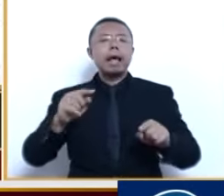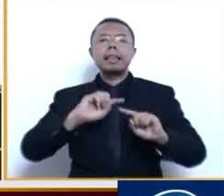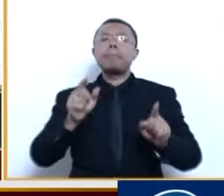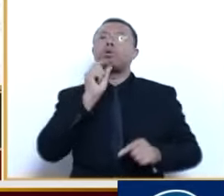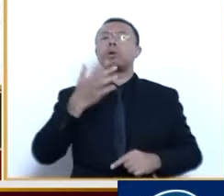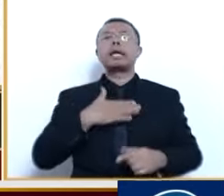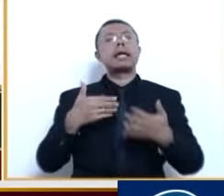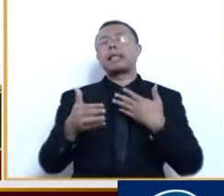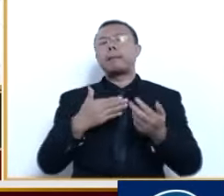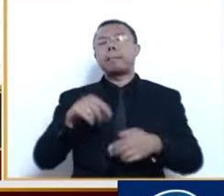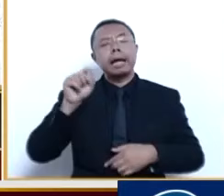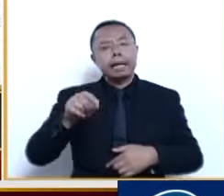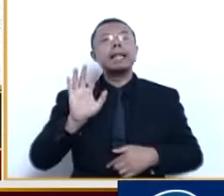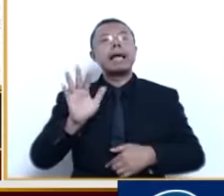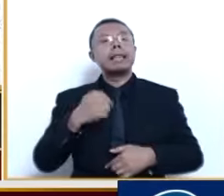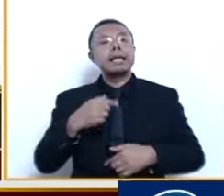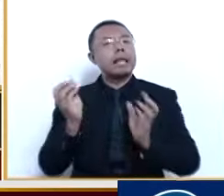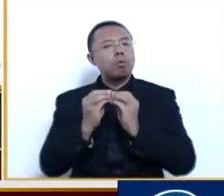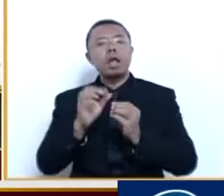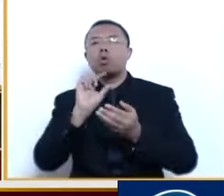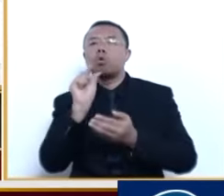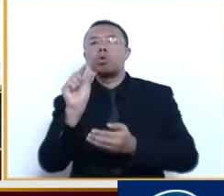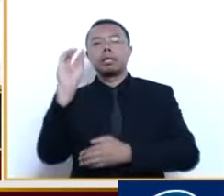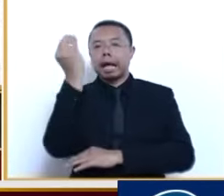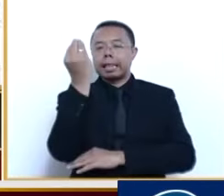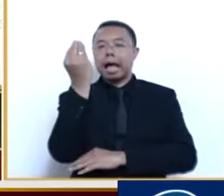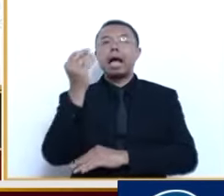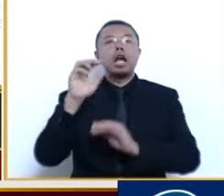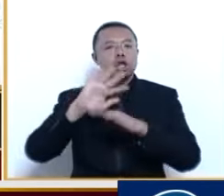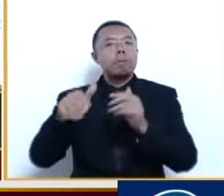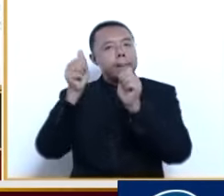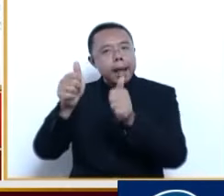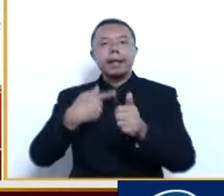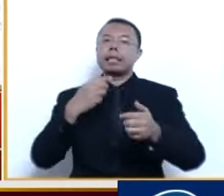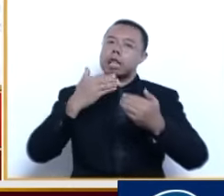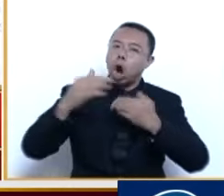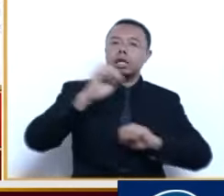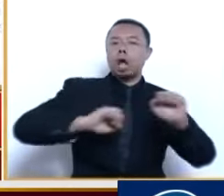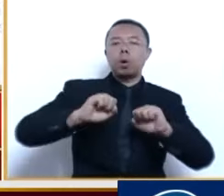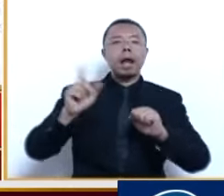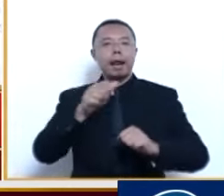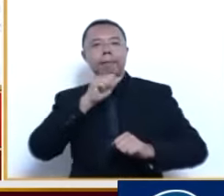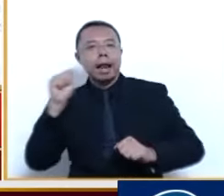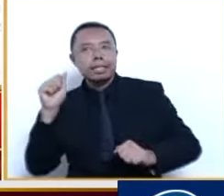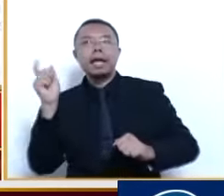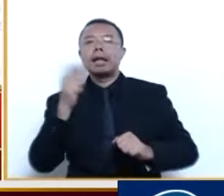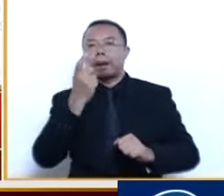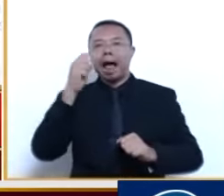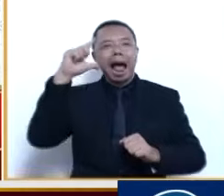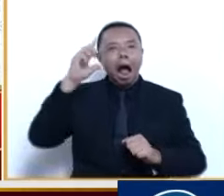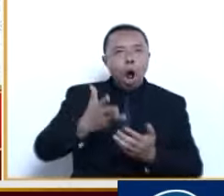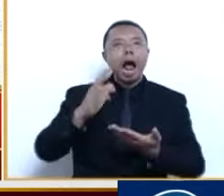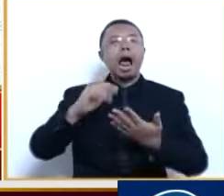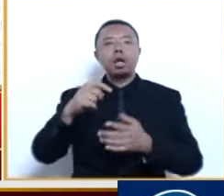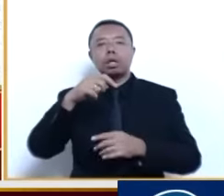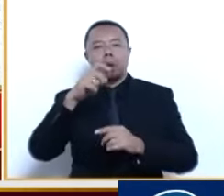enggak apa-apa inilah yang akan kita bangun untuk Jakarta apa yang baik Kami lanjutkan baik dari Mas Anis baik baik dari Pak Ahok